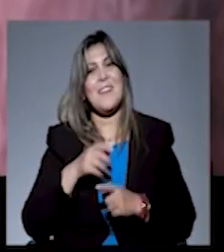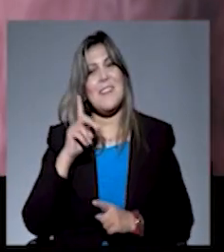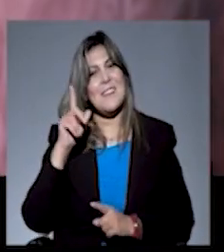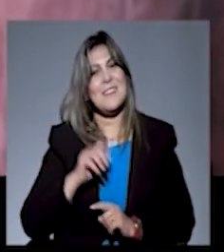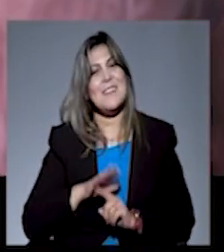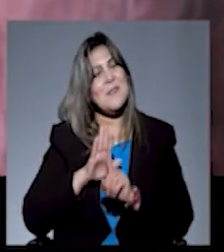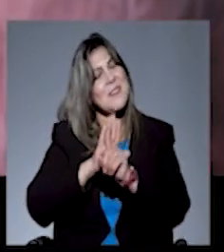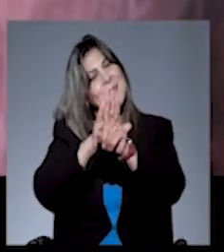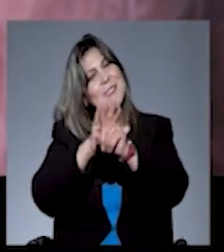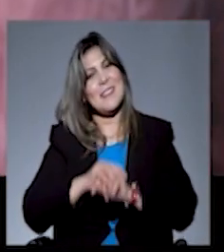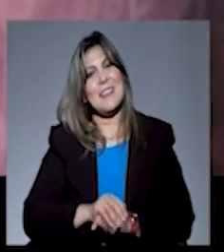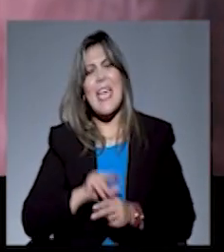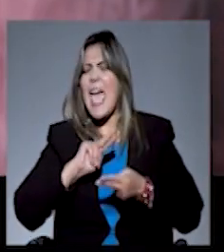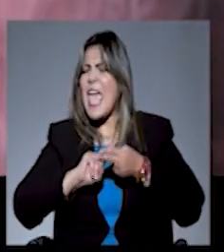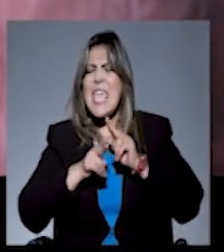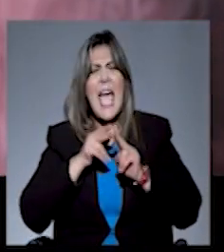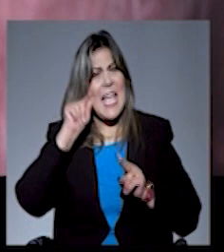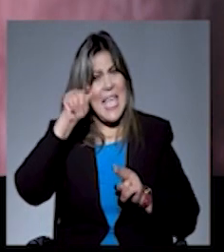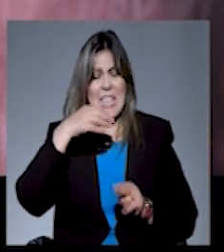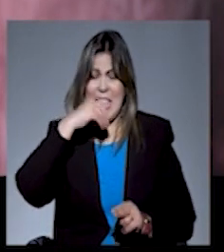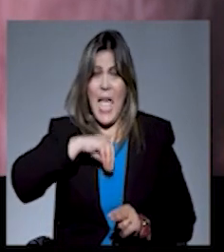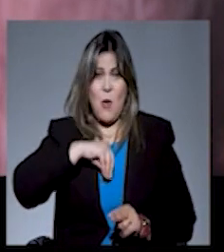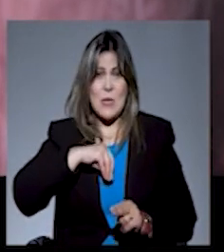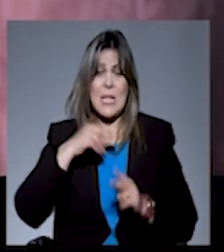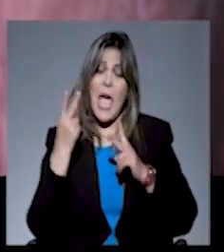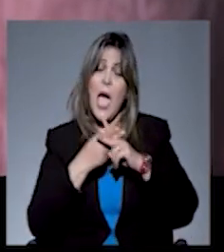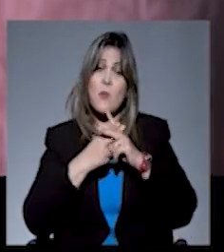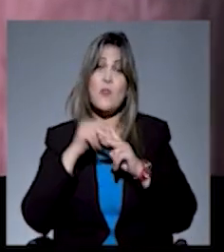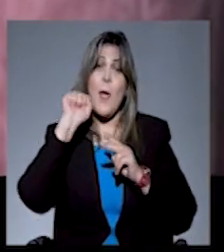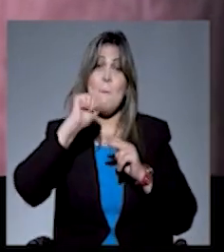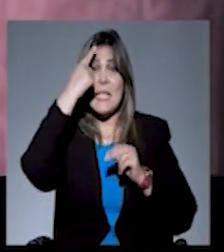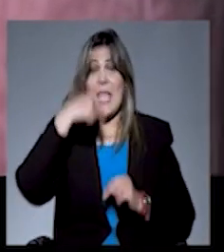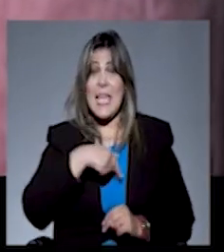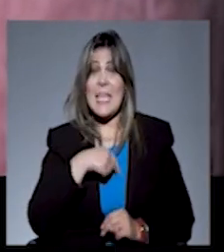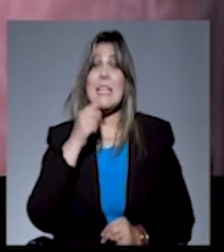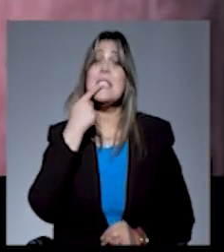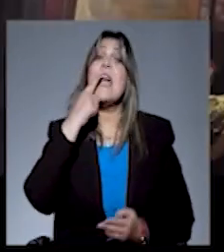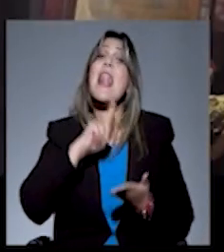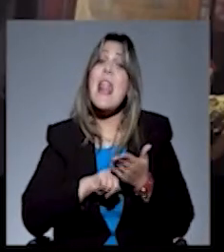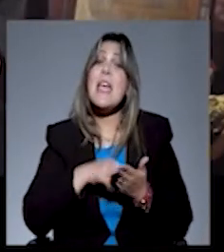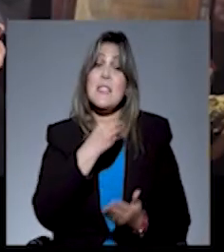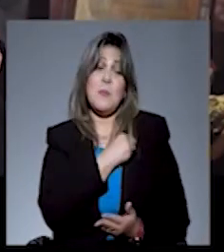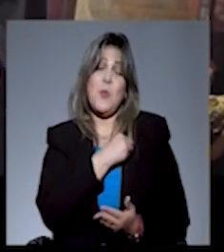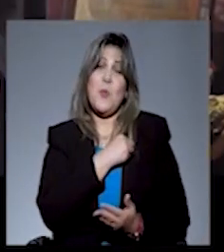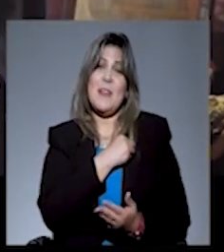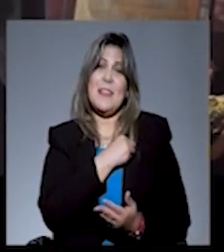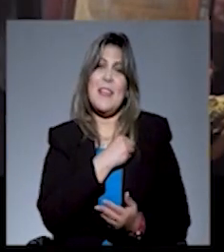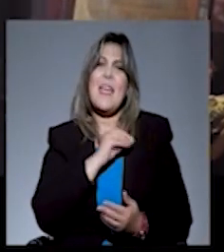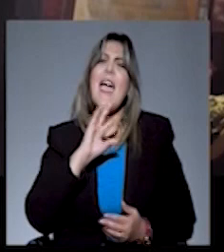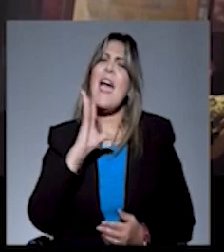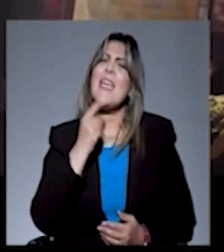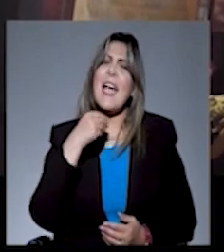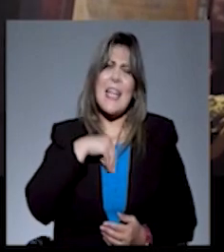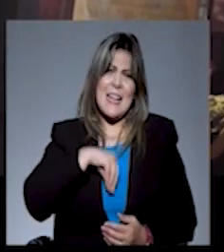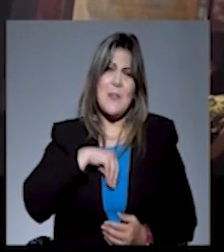البابا، أي حاجة تعوزها أنت أو شعب الكنيسة لازم تكلمني على طول. كل اللي نعوزه